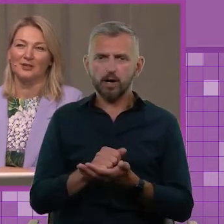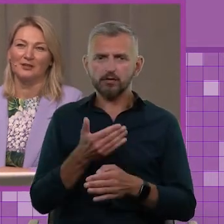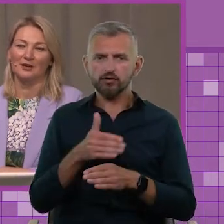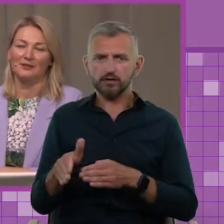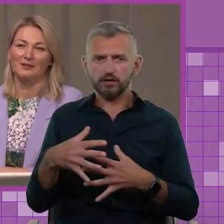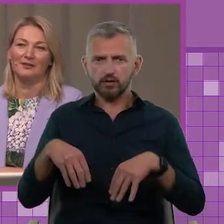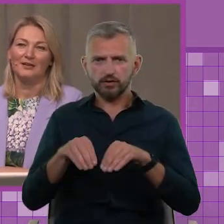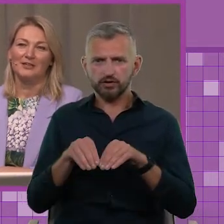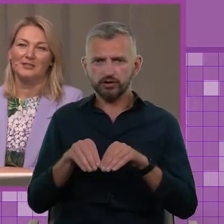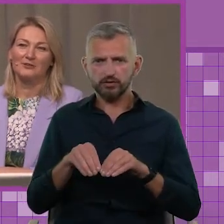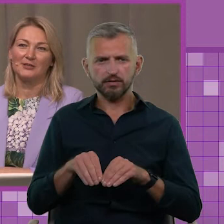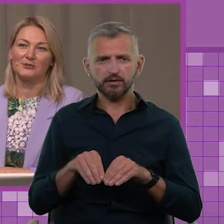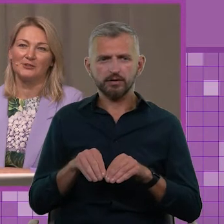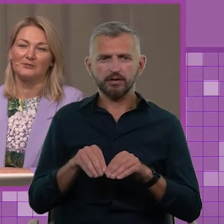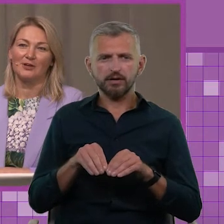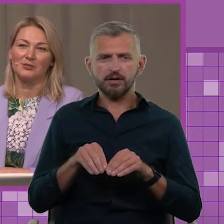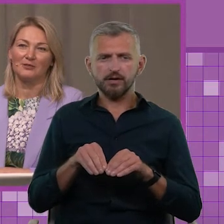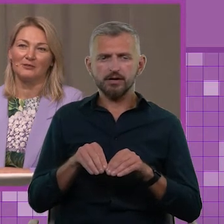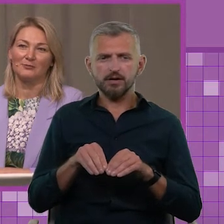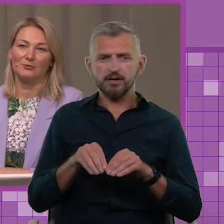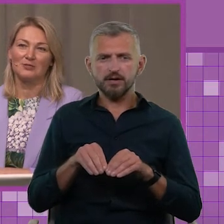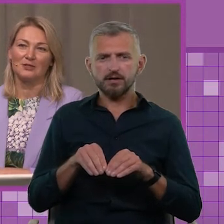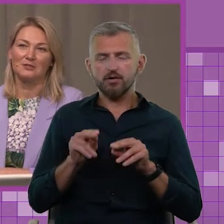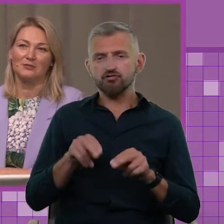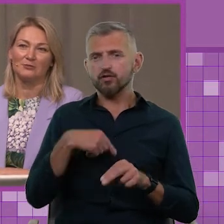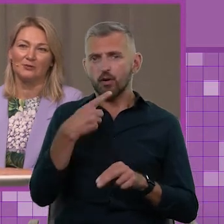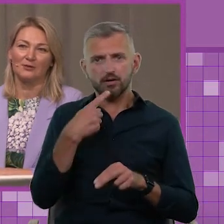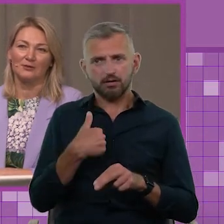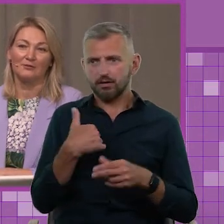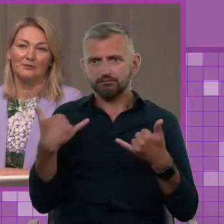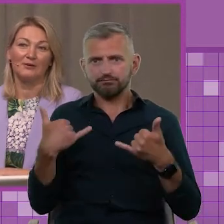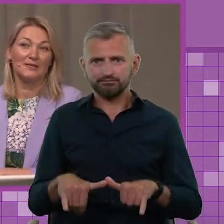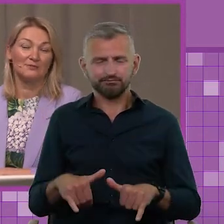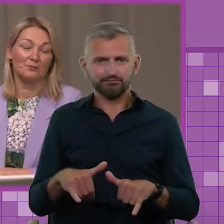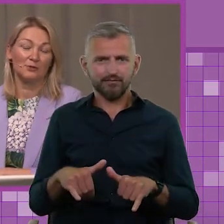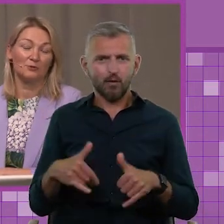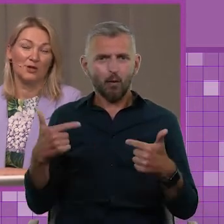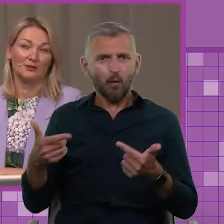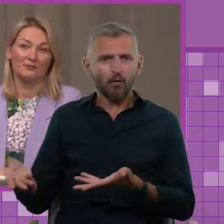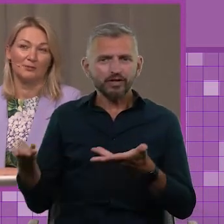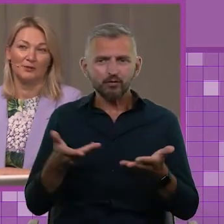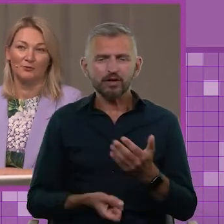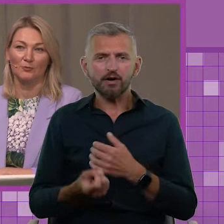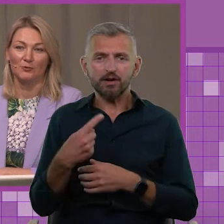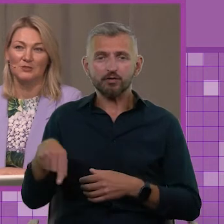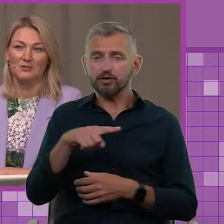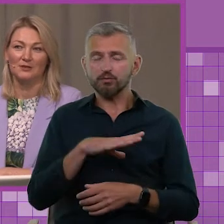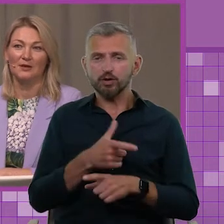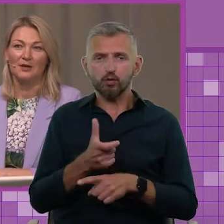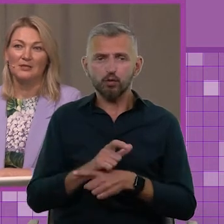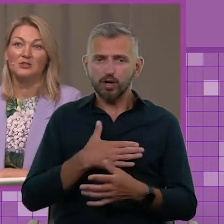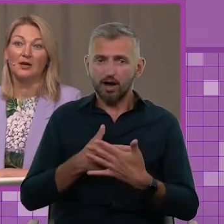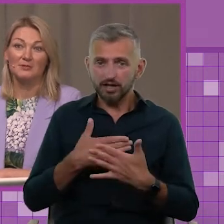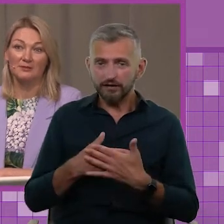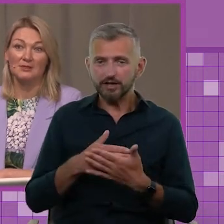родини та солдати Чехії і, чесно кажучи, вражена гостинністю, і виявляється, вони були дуже активними